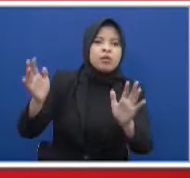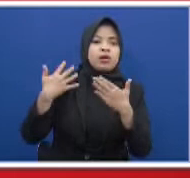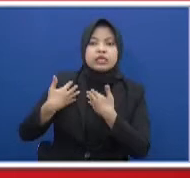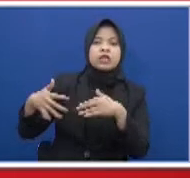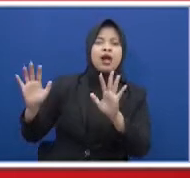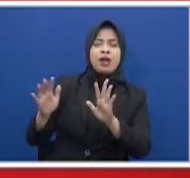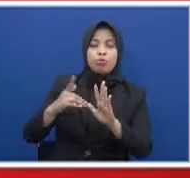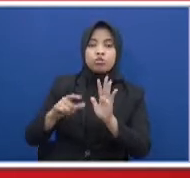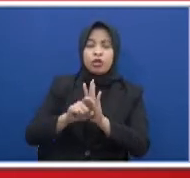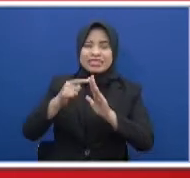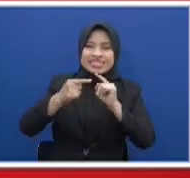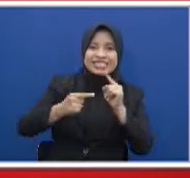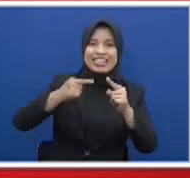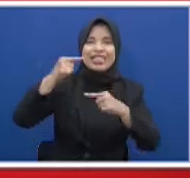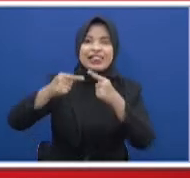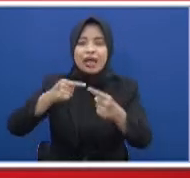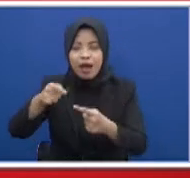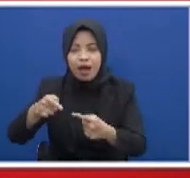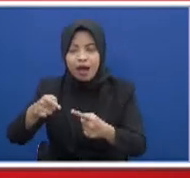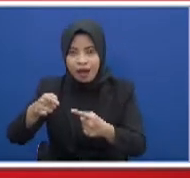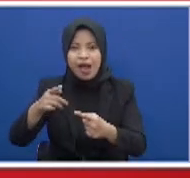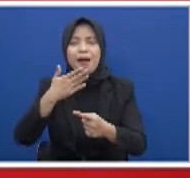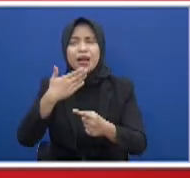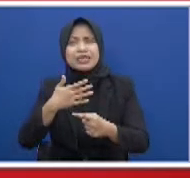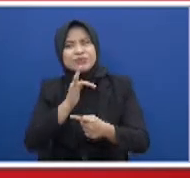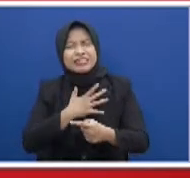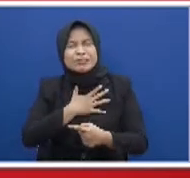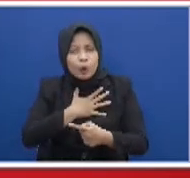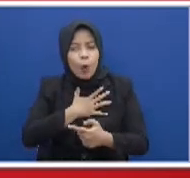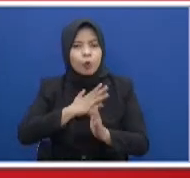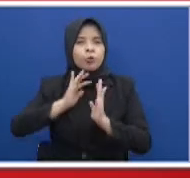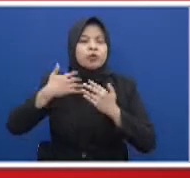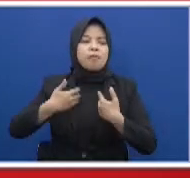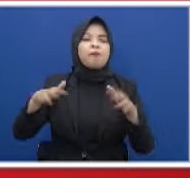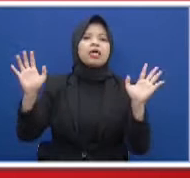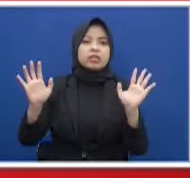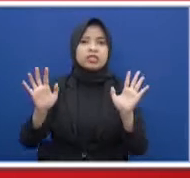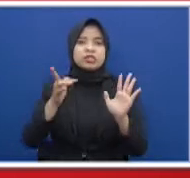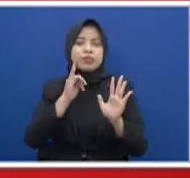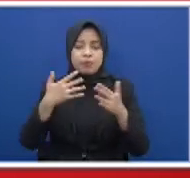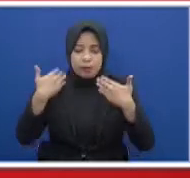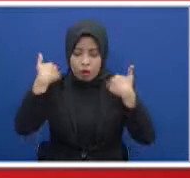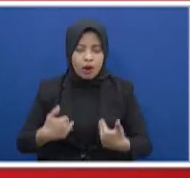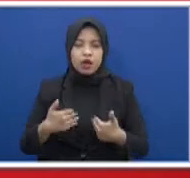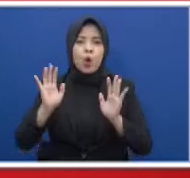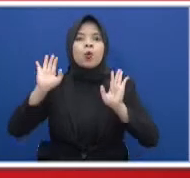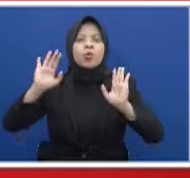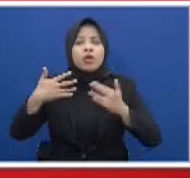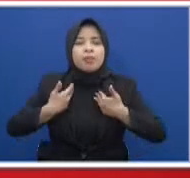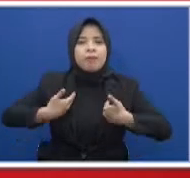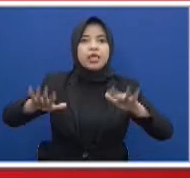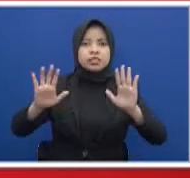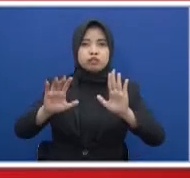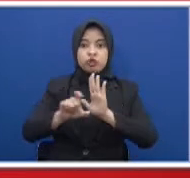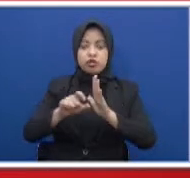kita bercerita, kita membagikan cerita kita, itu juga bisa dibilang salah satu bentuk coping mechanism seseorang gitu, yeah. Bahwa